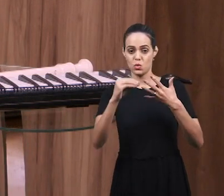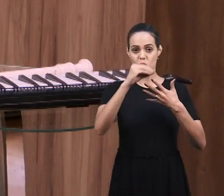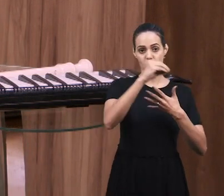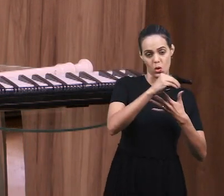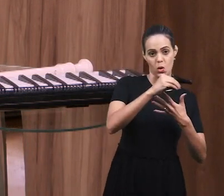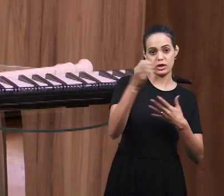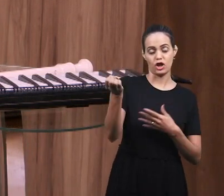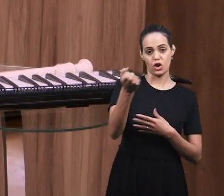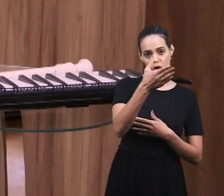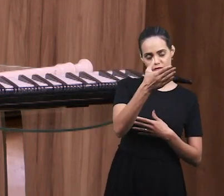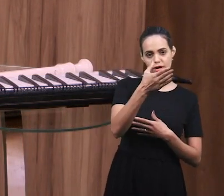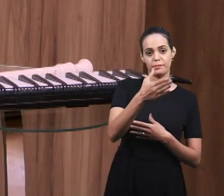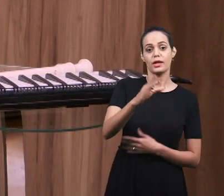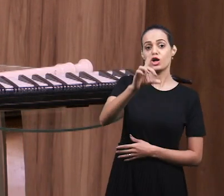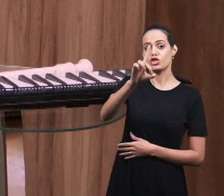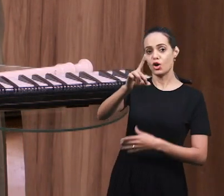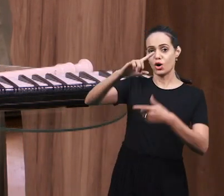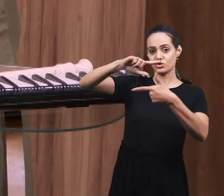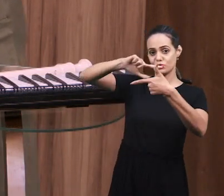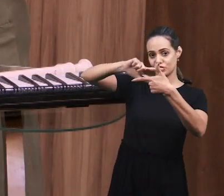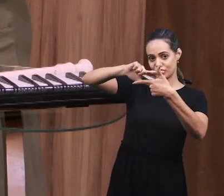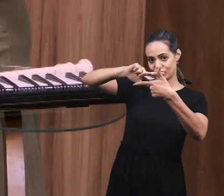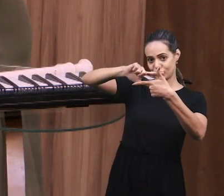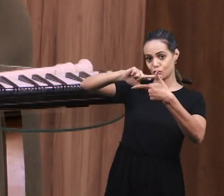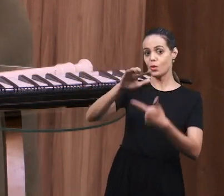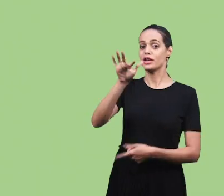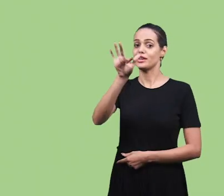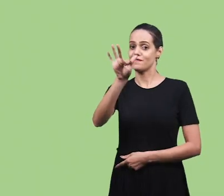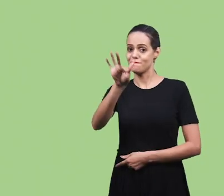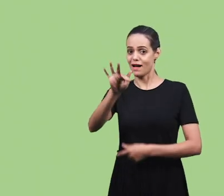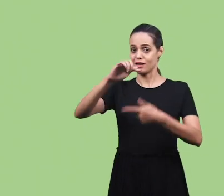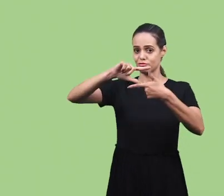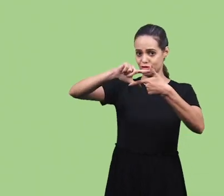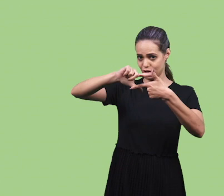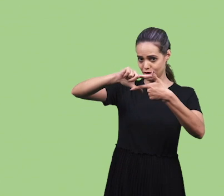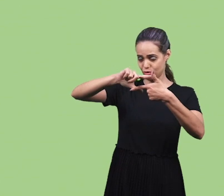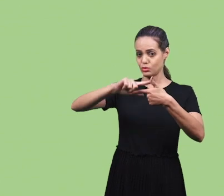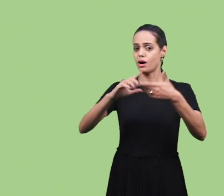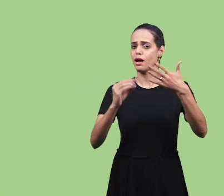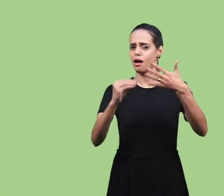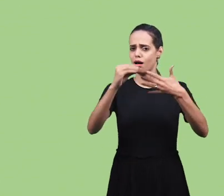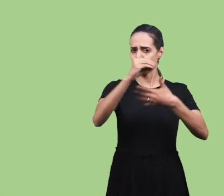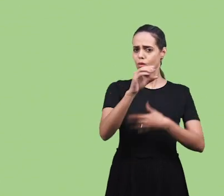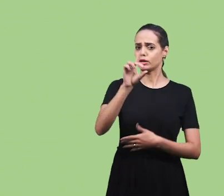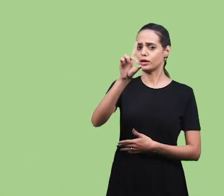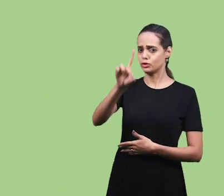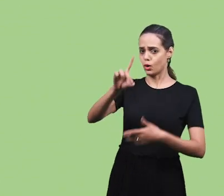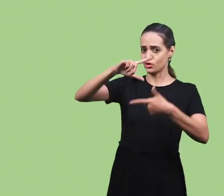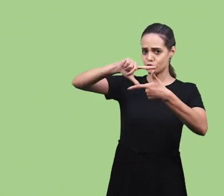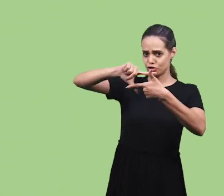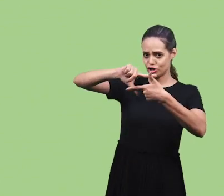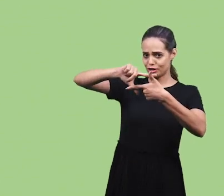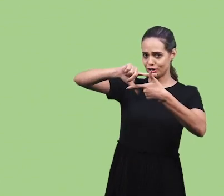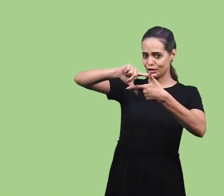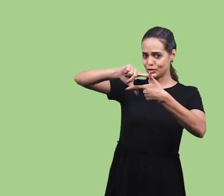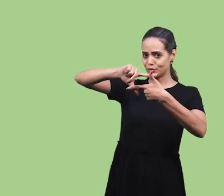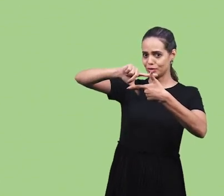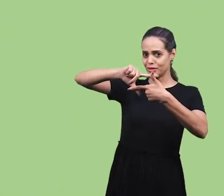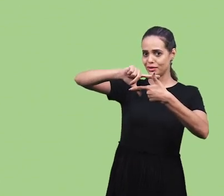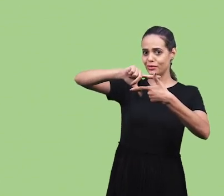nouvelles. Do, jazz et Fa jazz. Nous allons voir la note Do, jazz. Nous